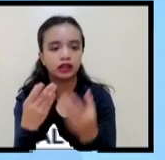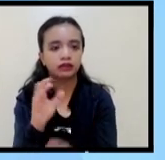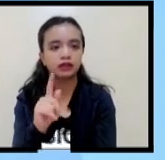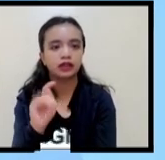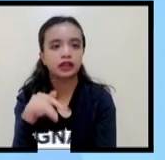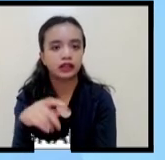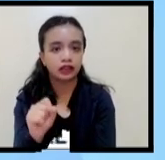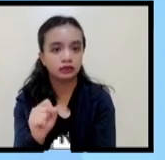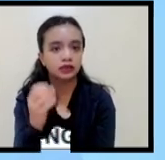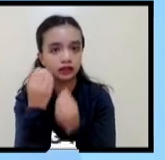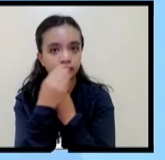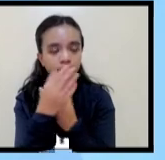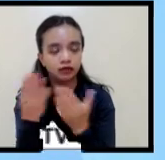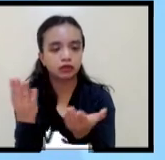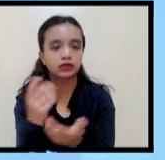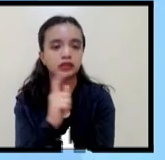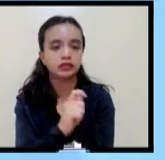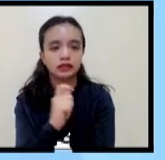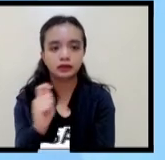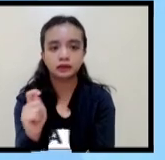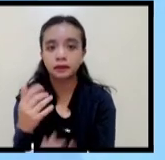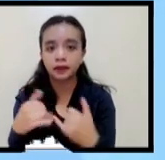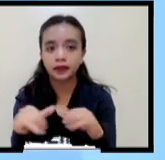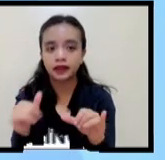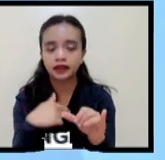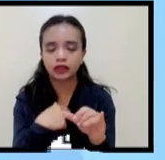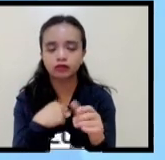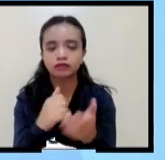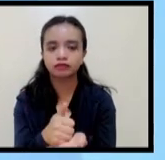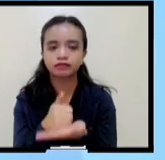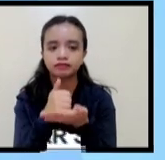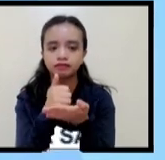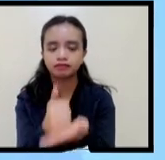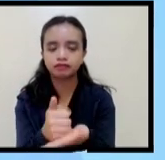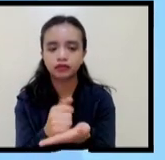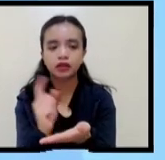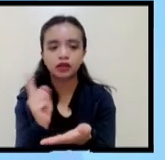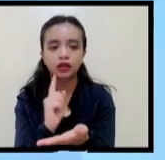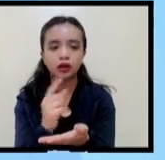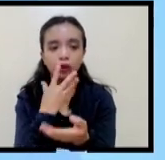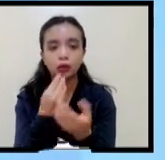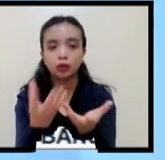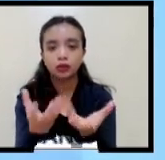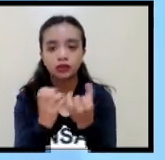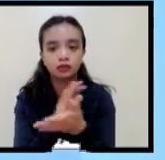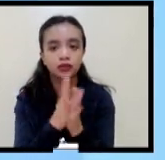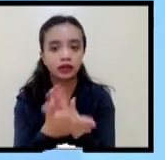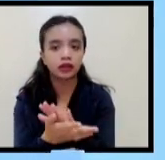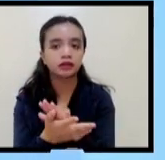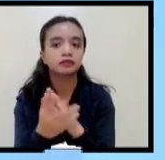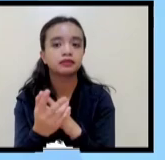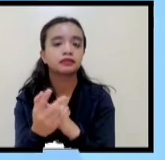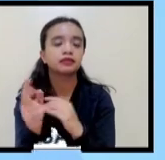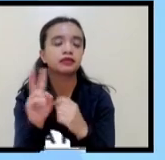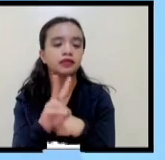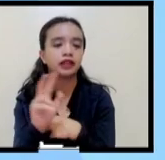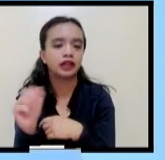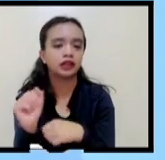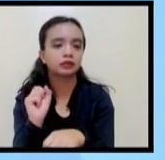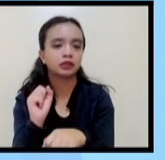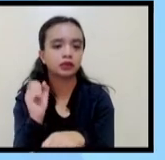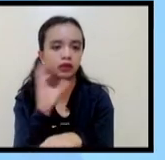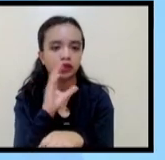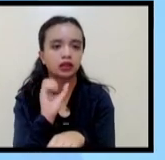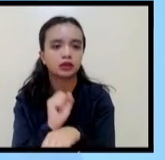ko. And hanggang sa ngayon, tumutulong na rin ako sa mga aspiring virtual assistants na makahanap ng mga trabaho nila